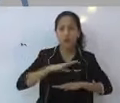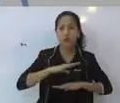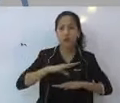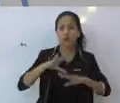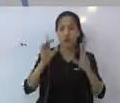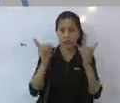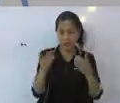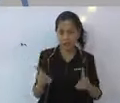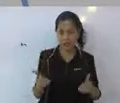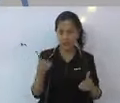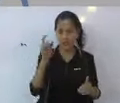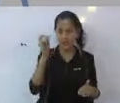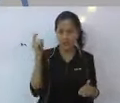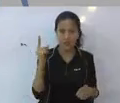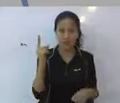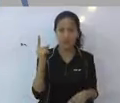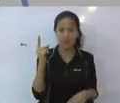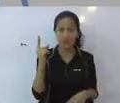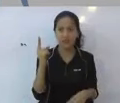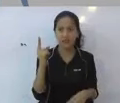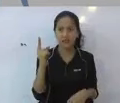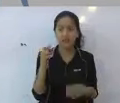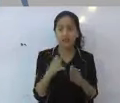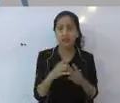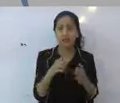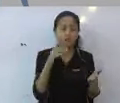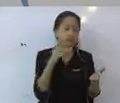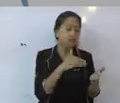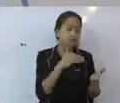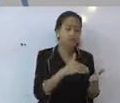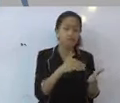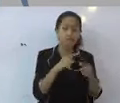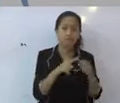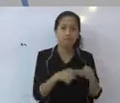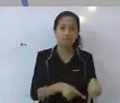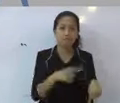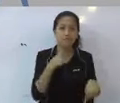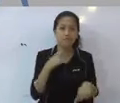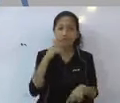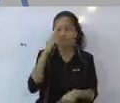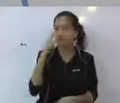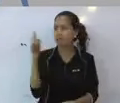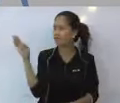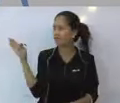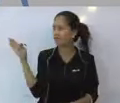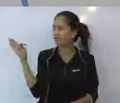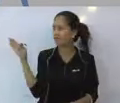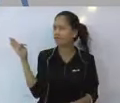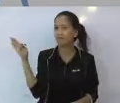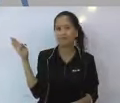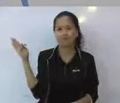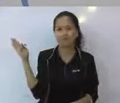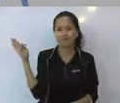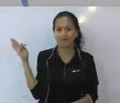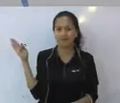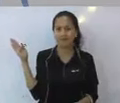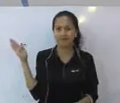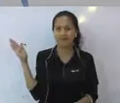Yun yung, according to research, a universally healthful reference diet